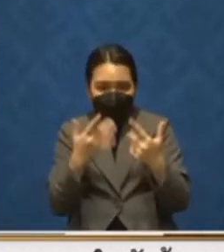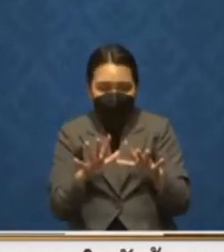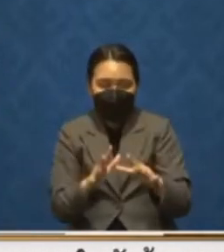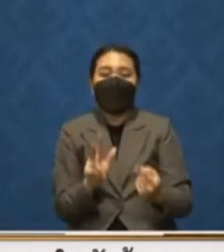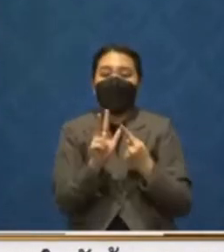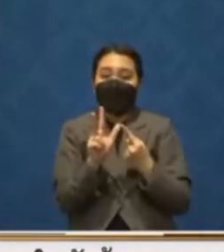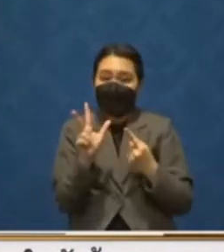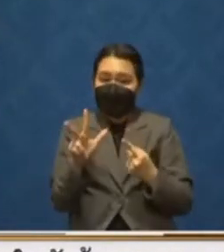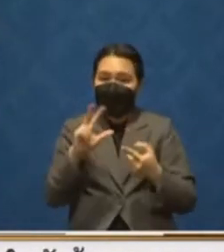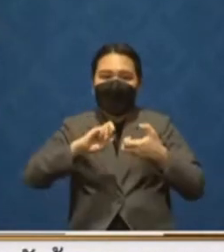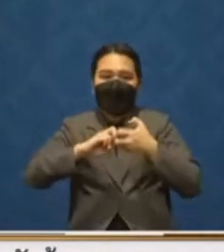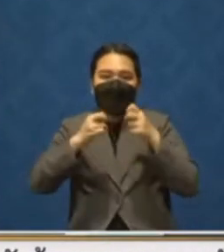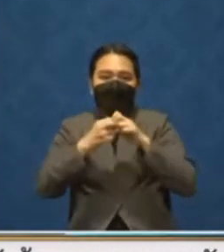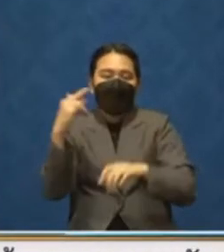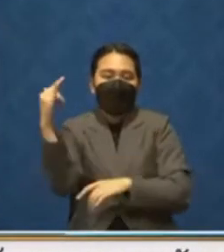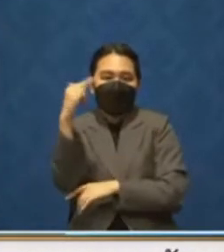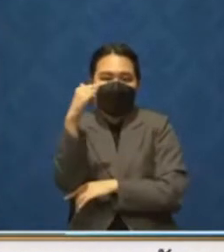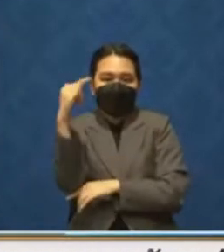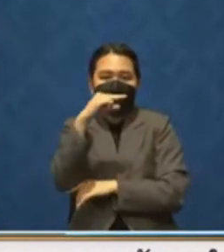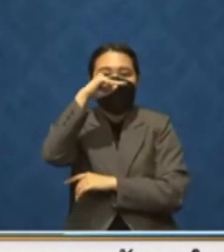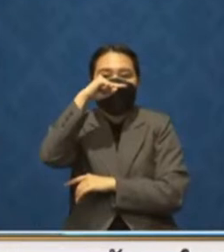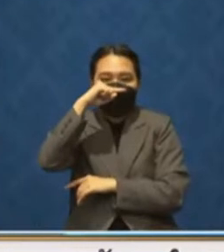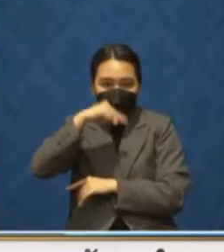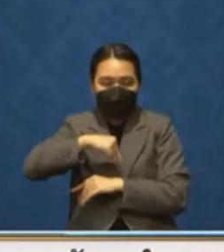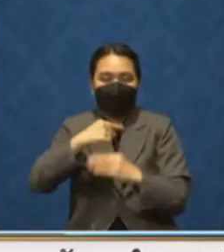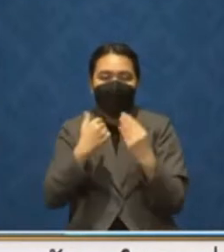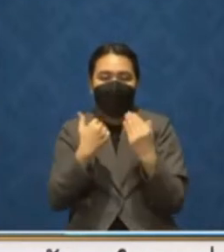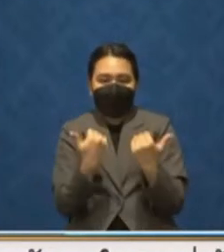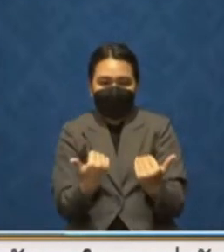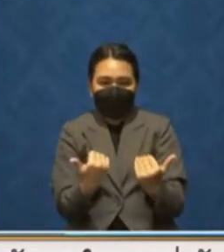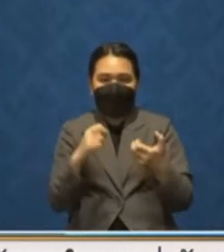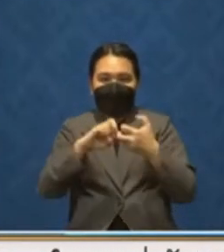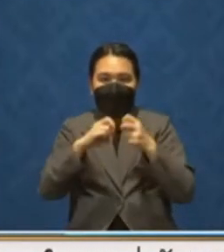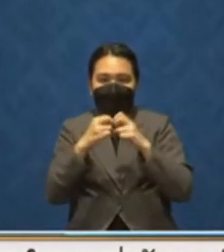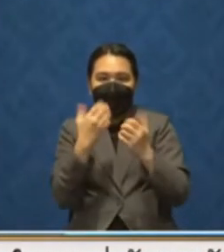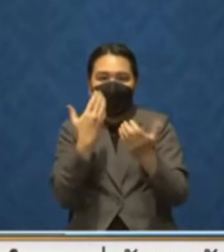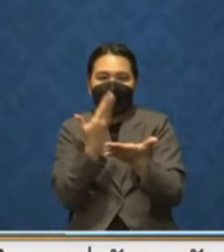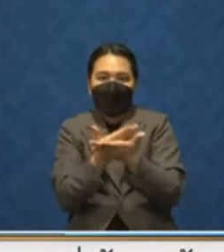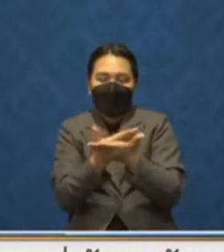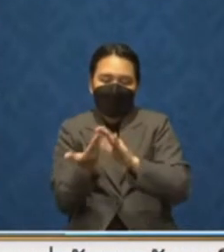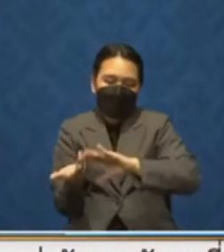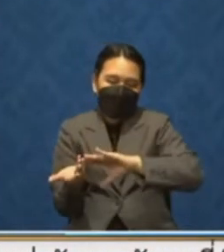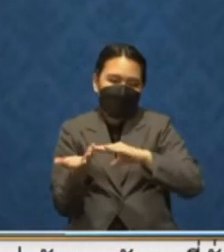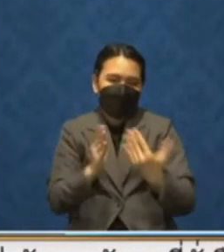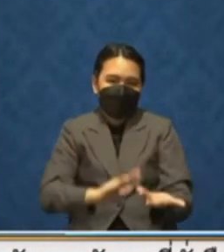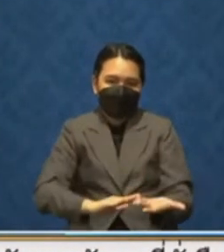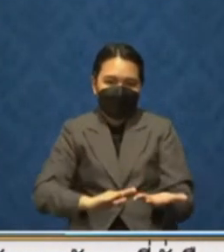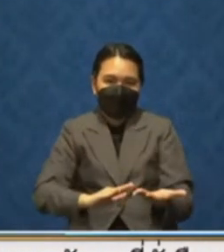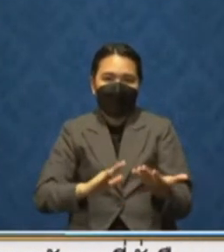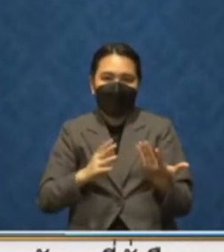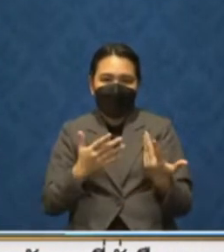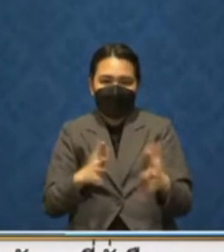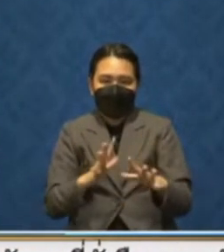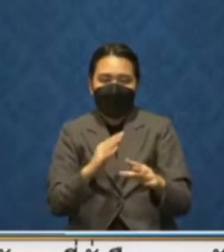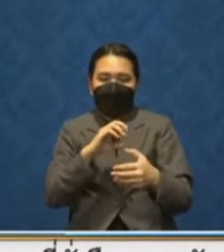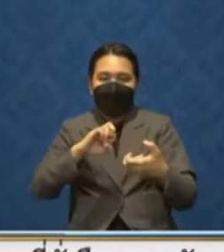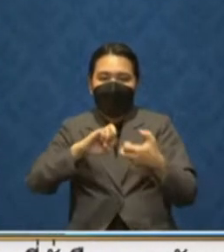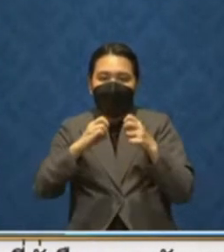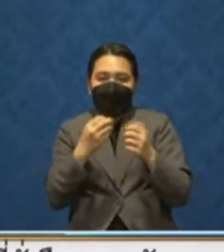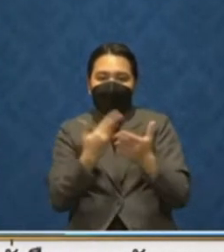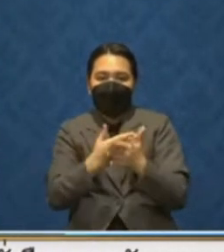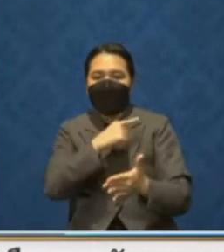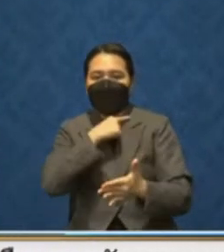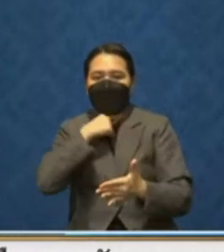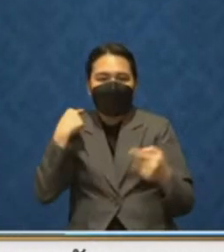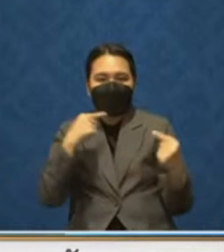บินไทยนะครับสายมีแห่งชาติของไทยให้หลุดพ้นจากภาวะล้มละลายนะครับปัญหาการกระตุ้นสากลต่อเนื่องตั้งในปีทำร้อยห้า